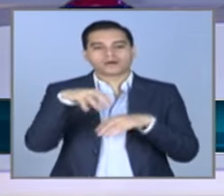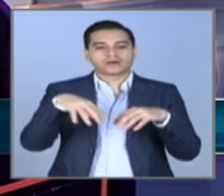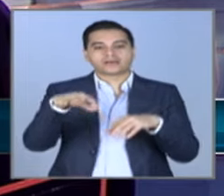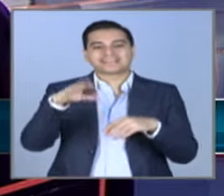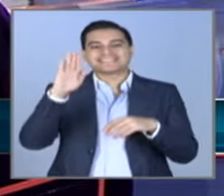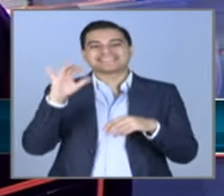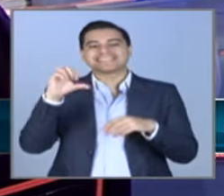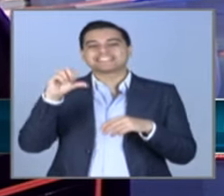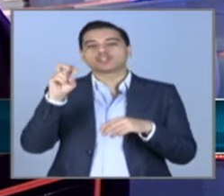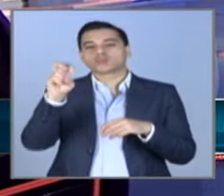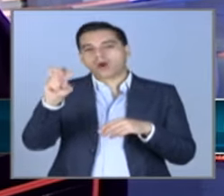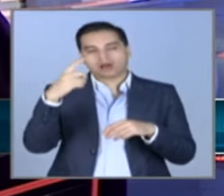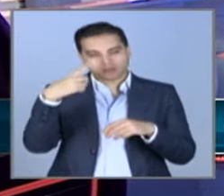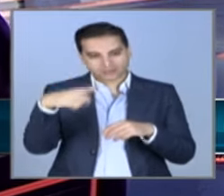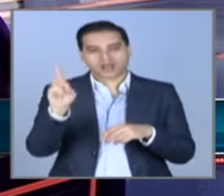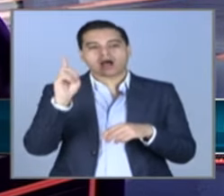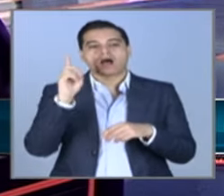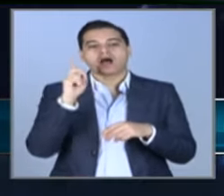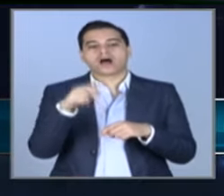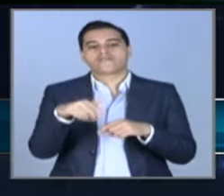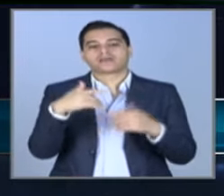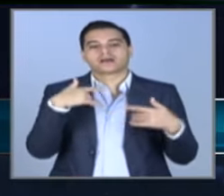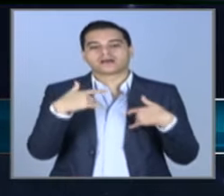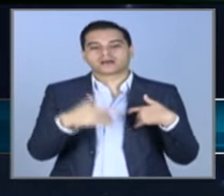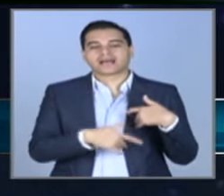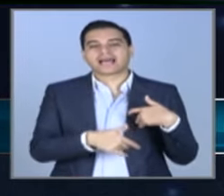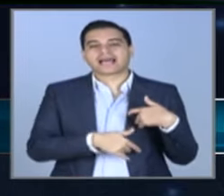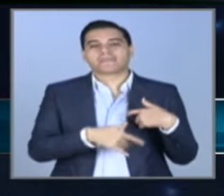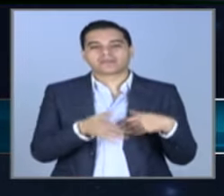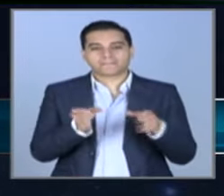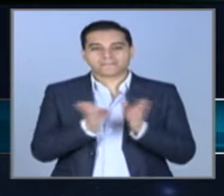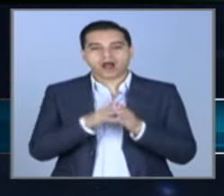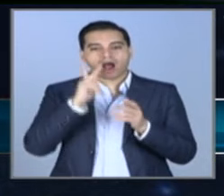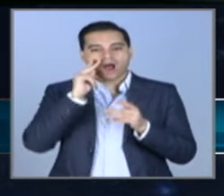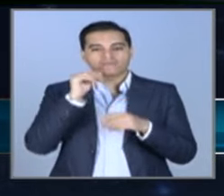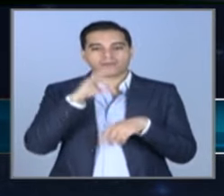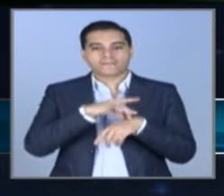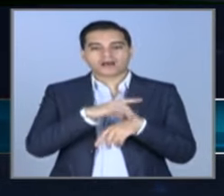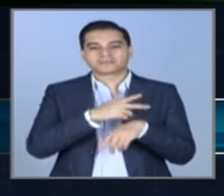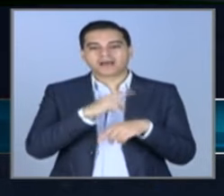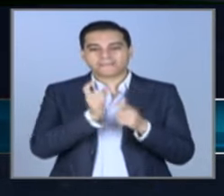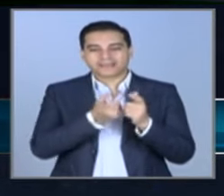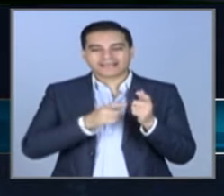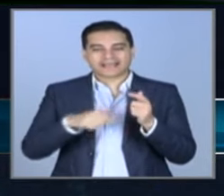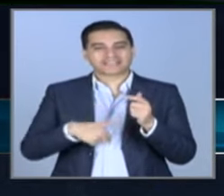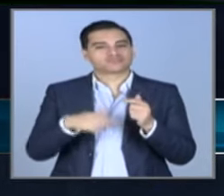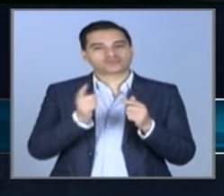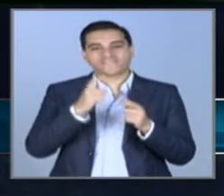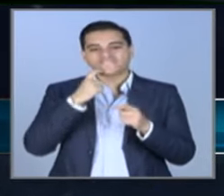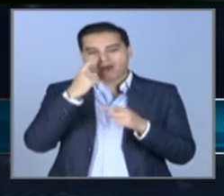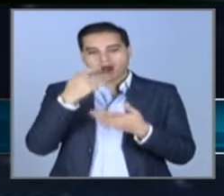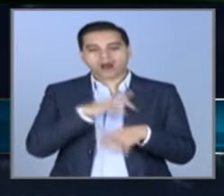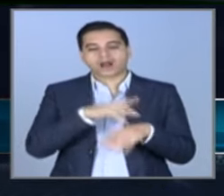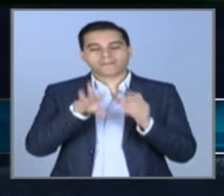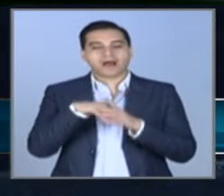واحد سوى. صح. ما هو العضو الملاصق للكبد والتي تخزن فيه العصارة الصفراوية؟ بنكرياس. غلط. فنان روح القمة